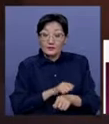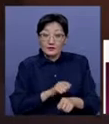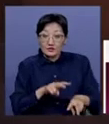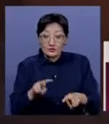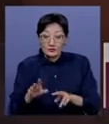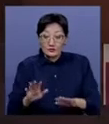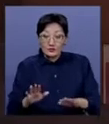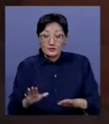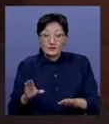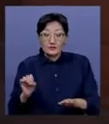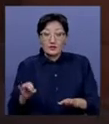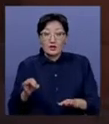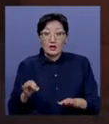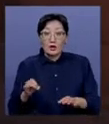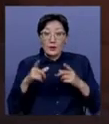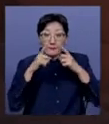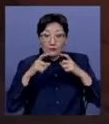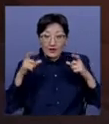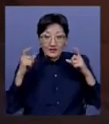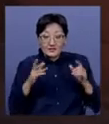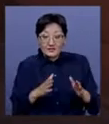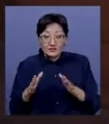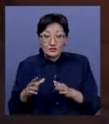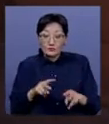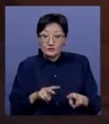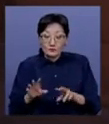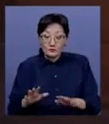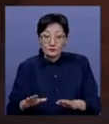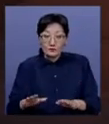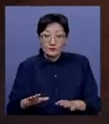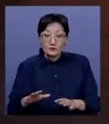қатар масочный режим не соблюдается,